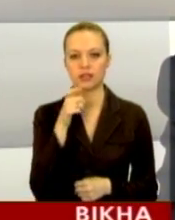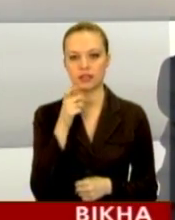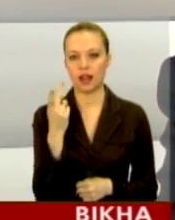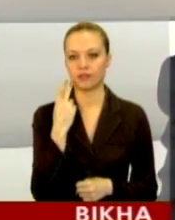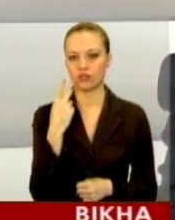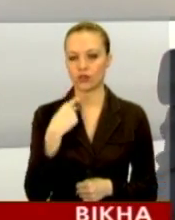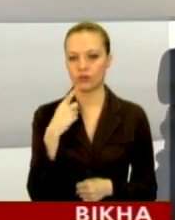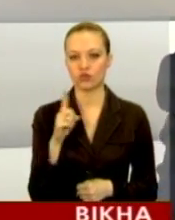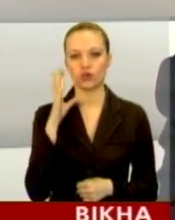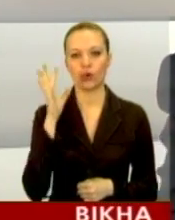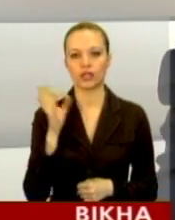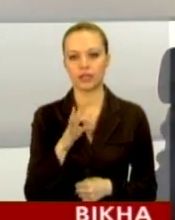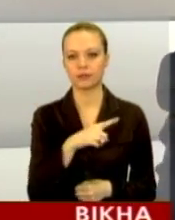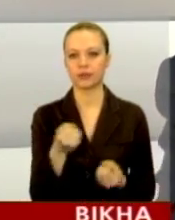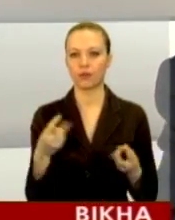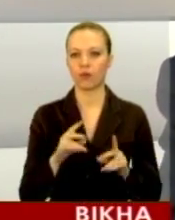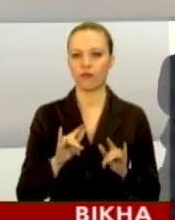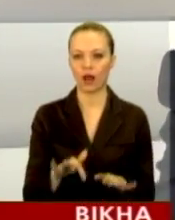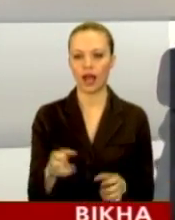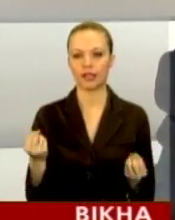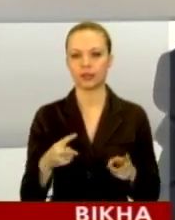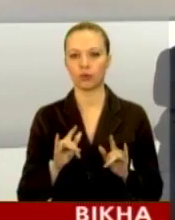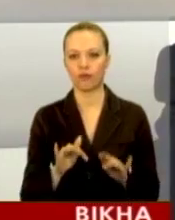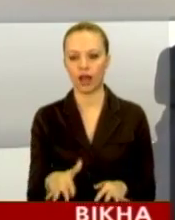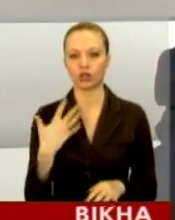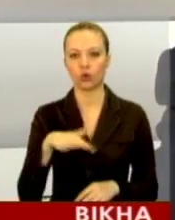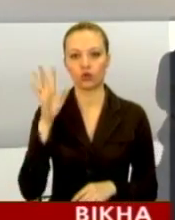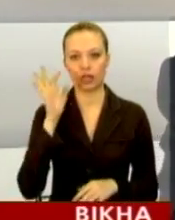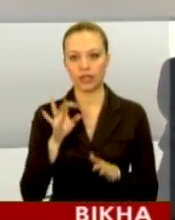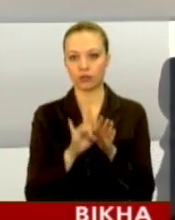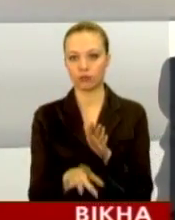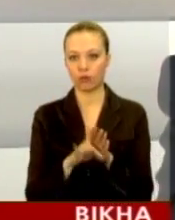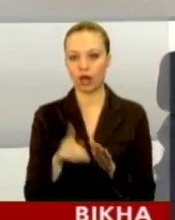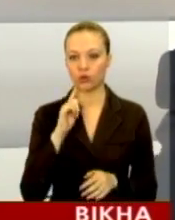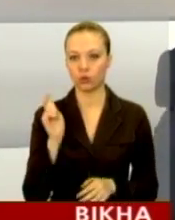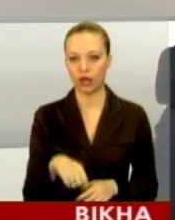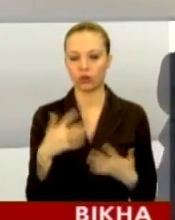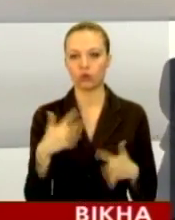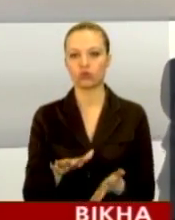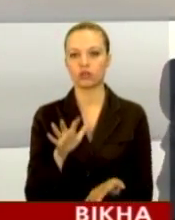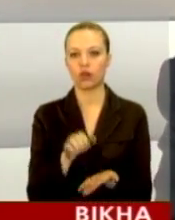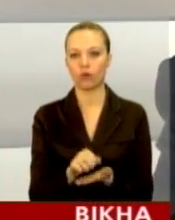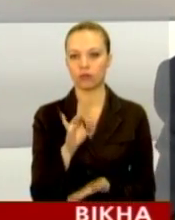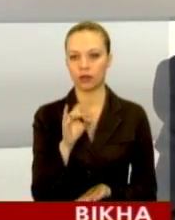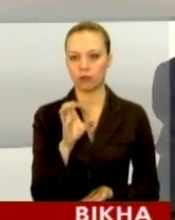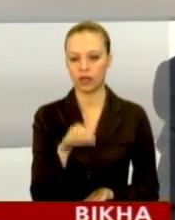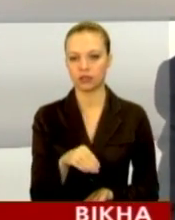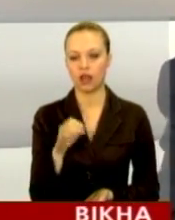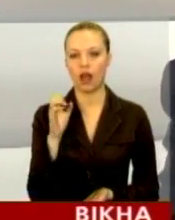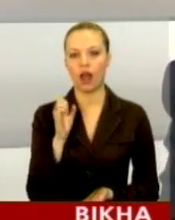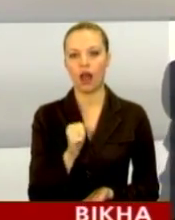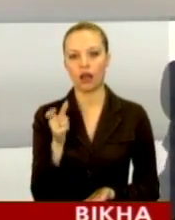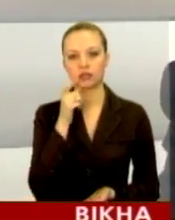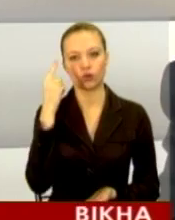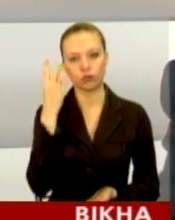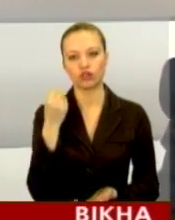час говорили, що німці провокація, провокація. Вже німці бомблять Україну, вже захопили Брест. А він ще вважає,